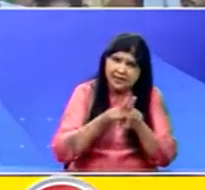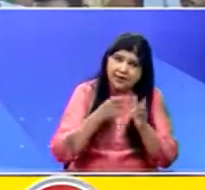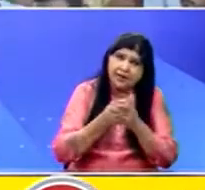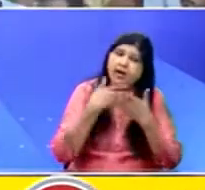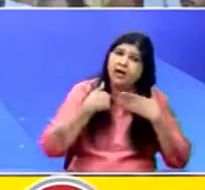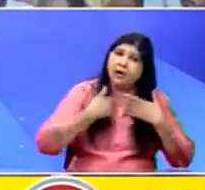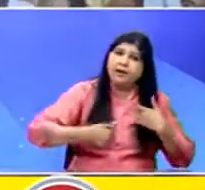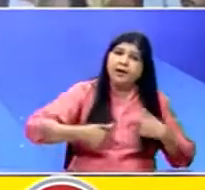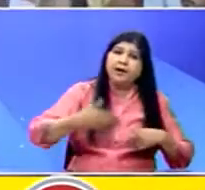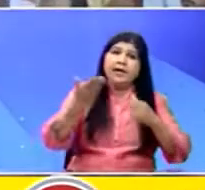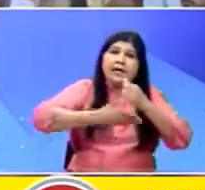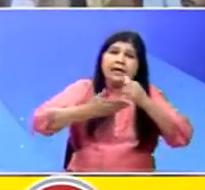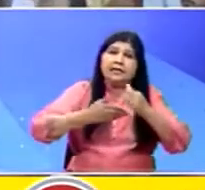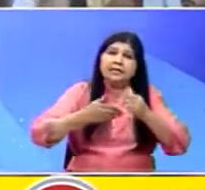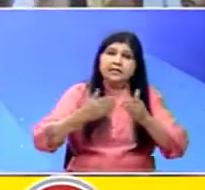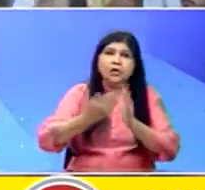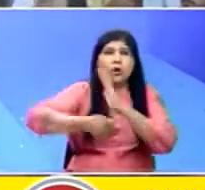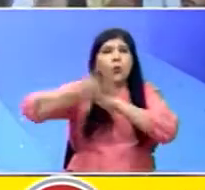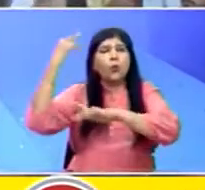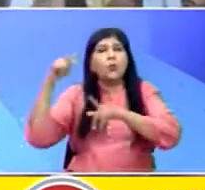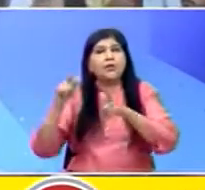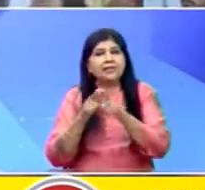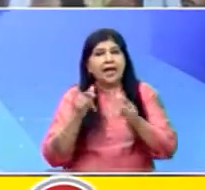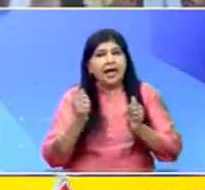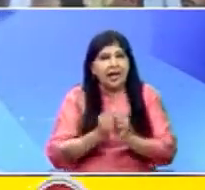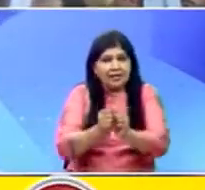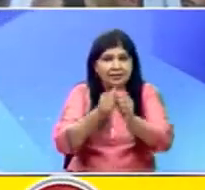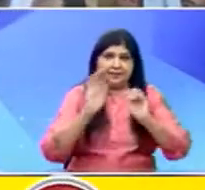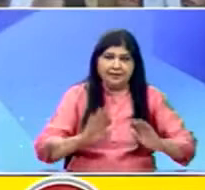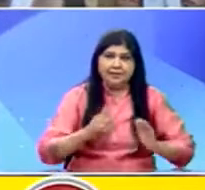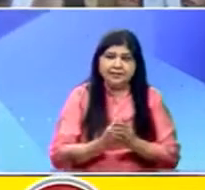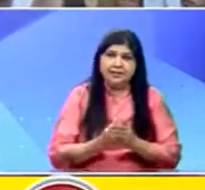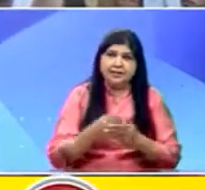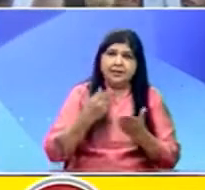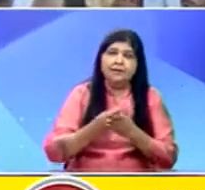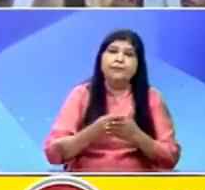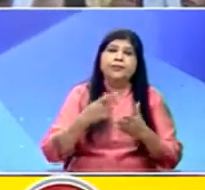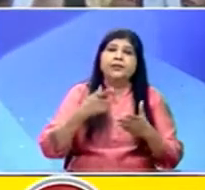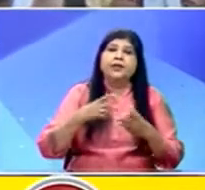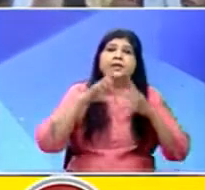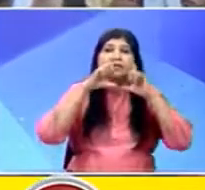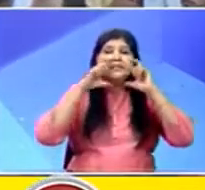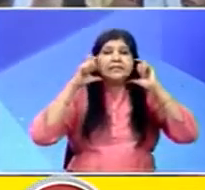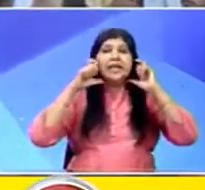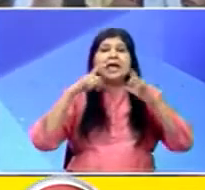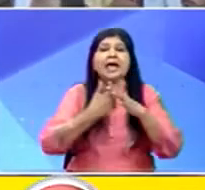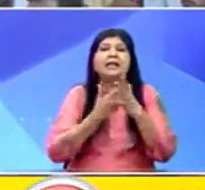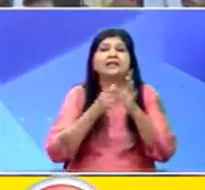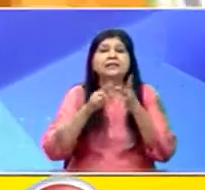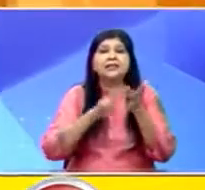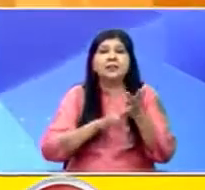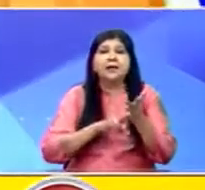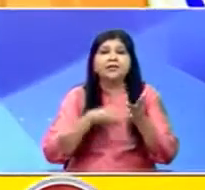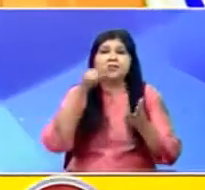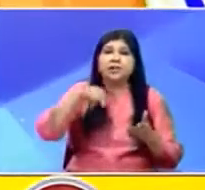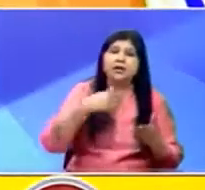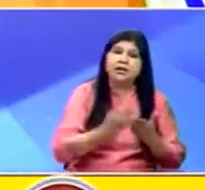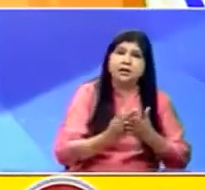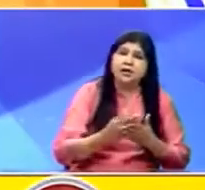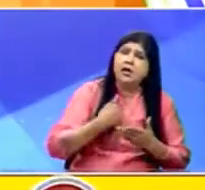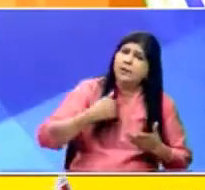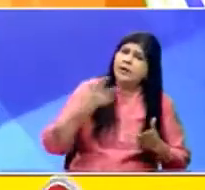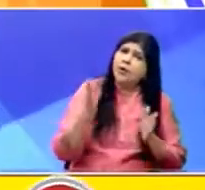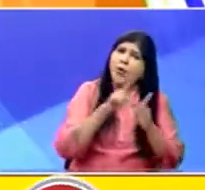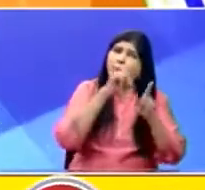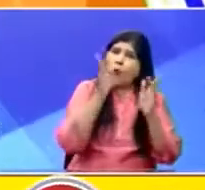हमारी कृषि परंपरा से जुड़ा त्योहार है। इसी बीच जैन समाज का संवत्सरी पर्व भी होगा। हमारे ये सभी